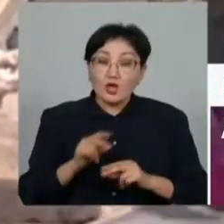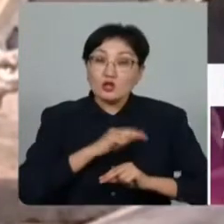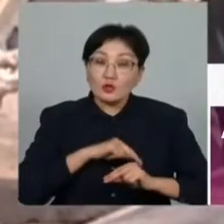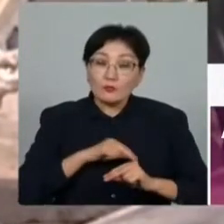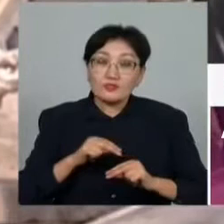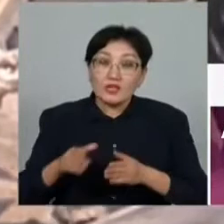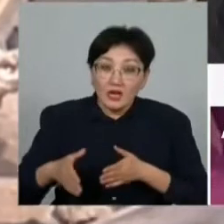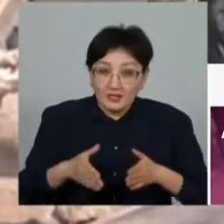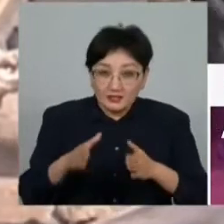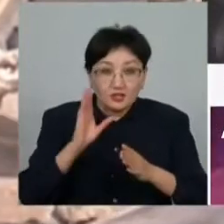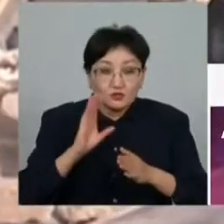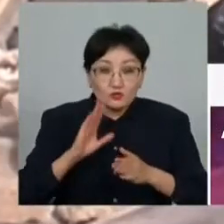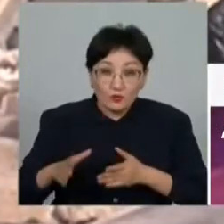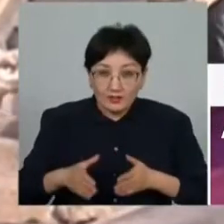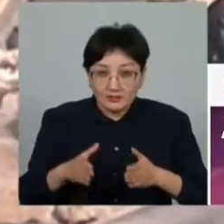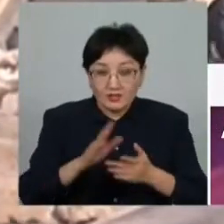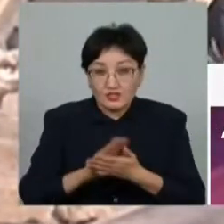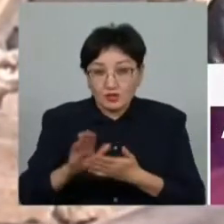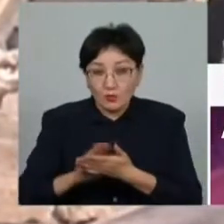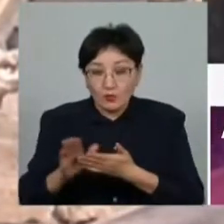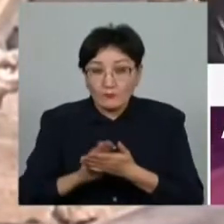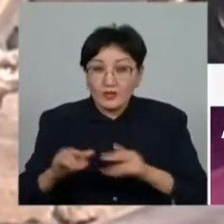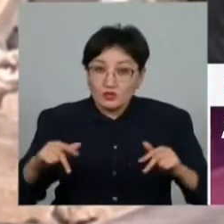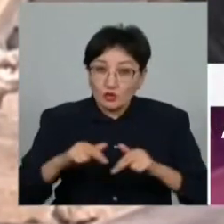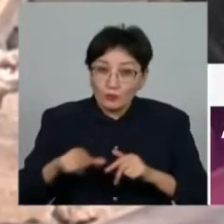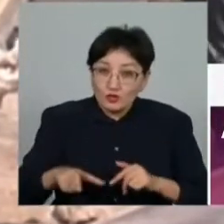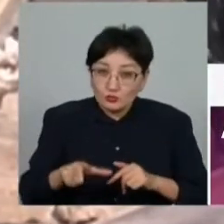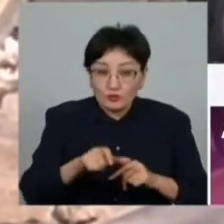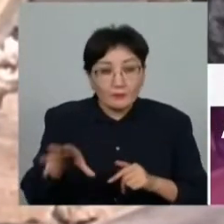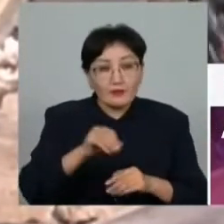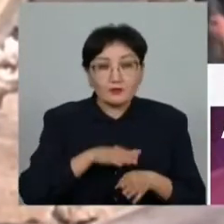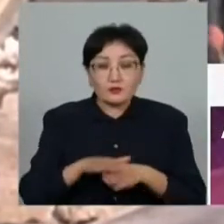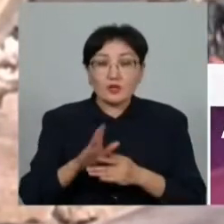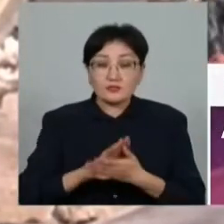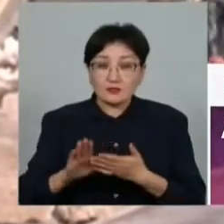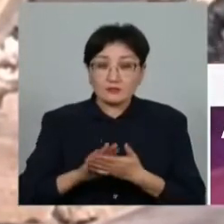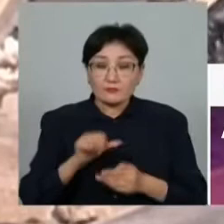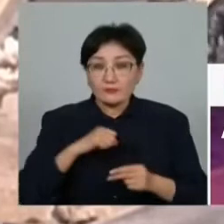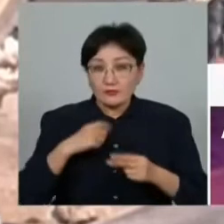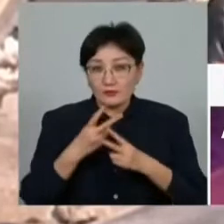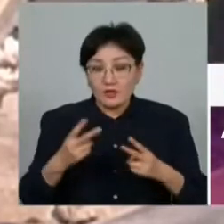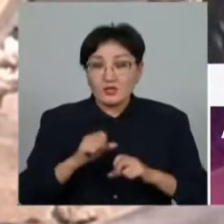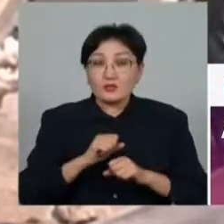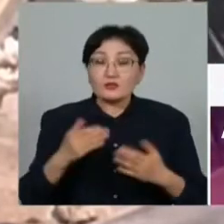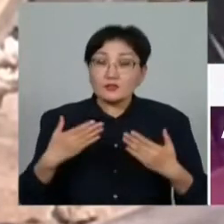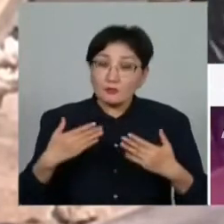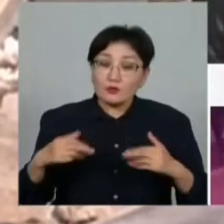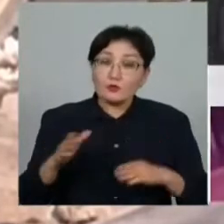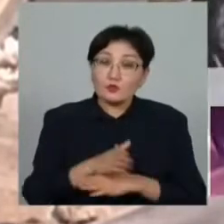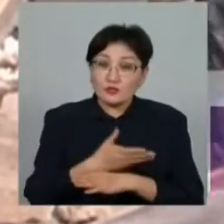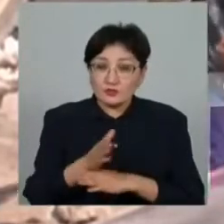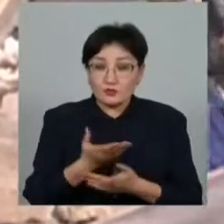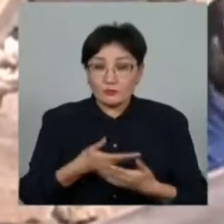тазаланып басталды. Тротуарымыз бәрі таза, өзіңіз көріп тұрғандай. Сол бұлай демалып жүргенімізге